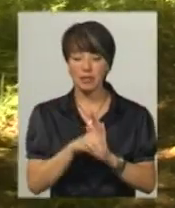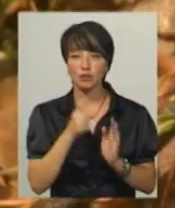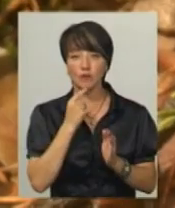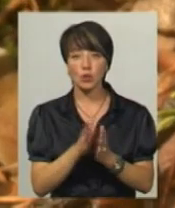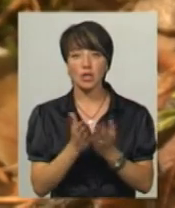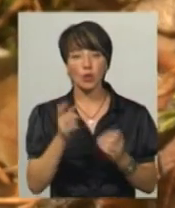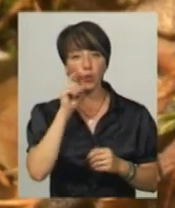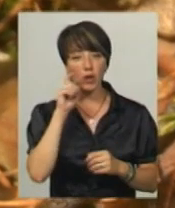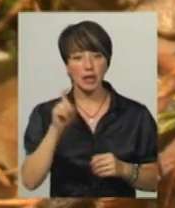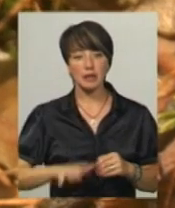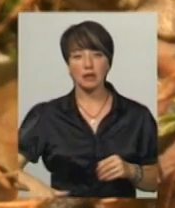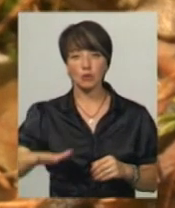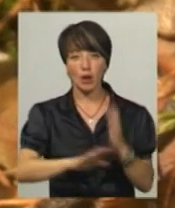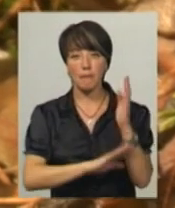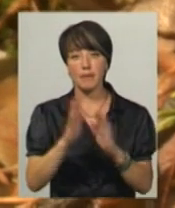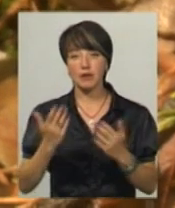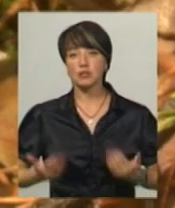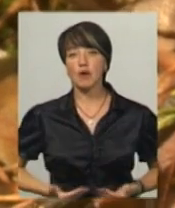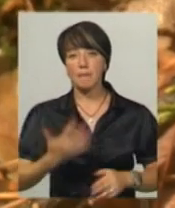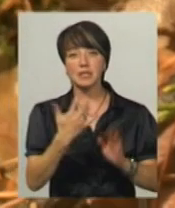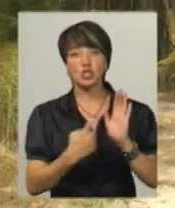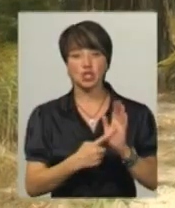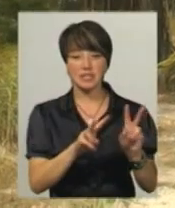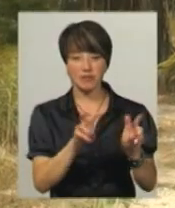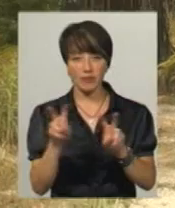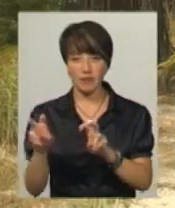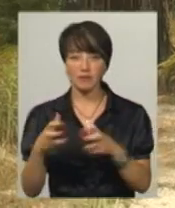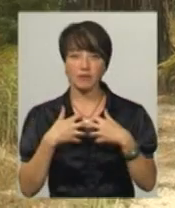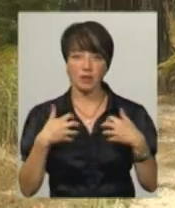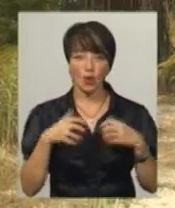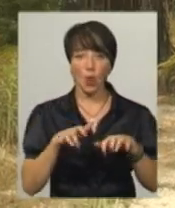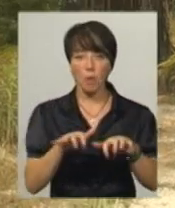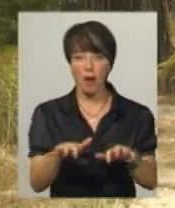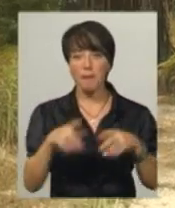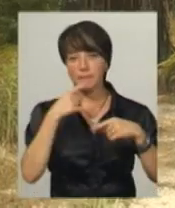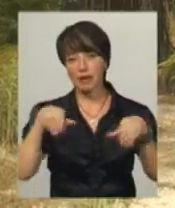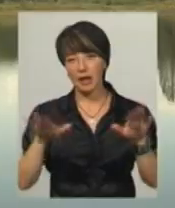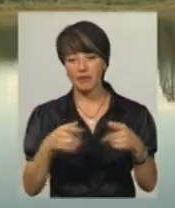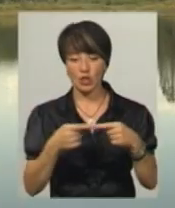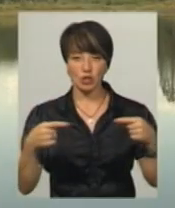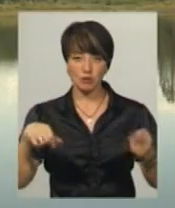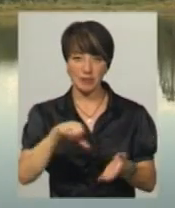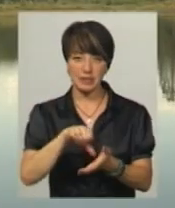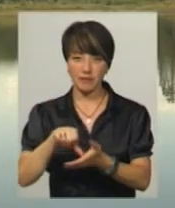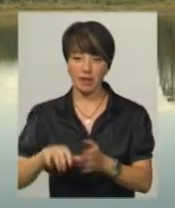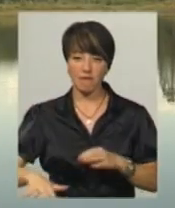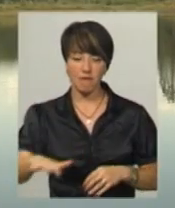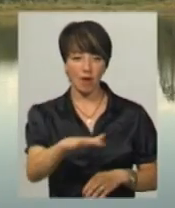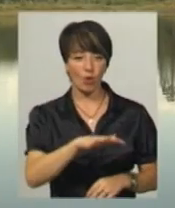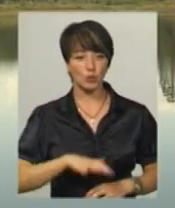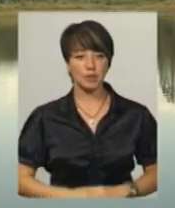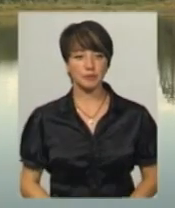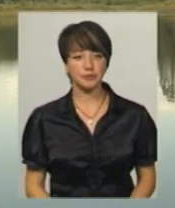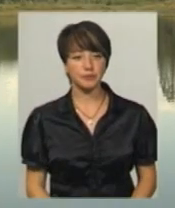Червоної книги України на території парку мешкає 56 видів савців, комах, птахів та інших представників фауни. Світлана Поробок, Віктор